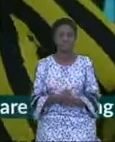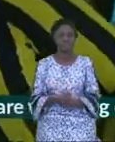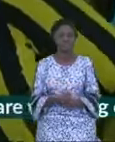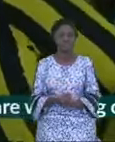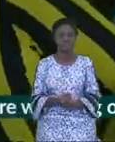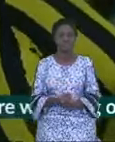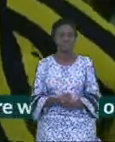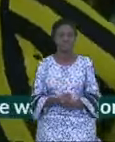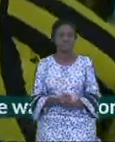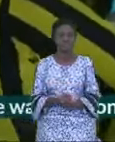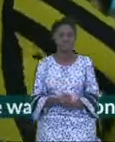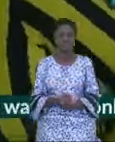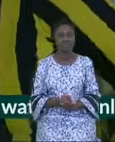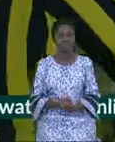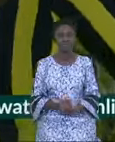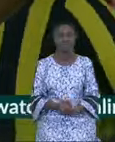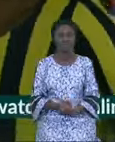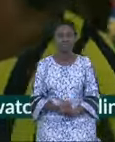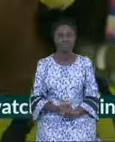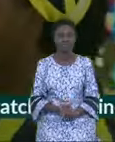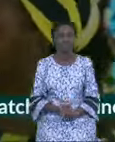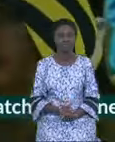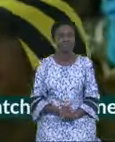donner leur vie au Seigneur